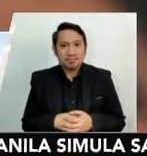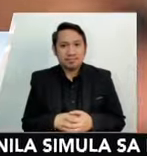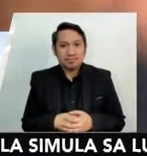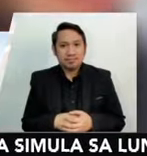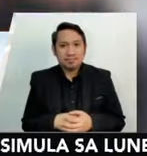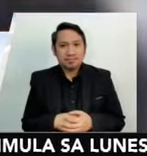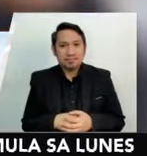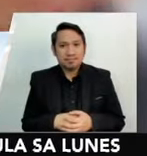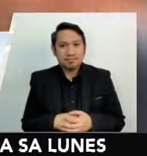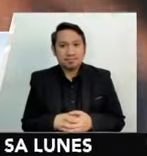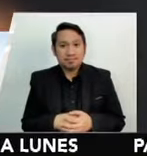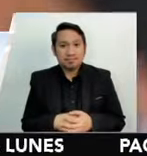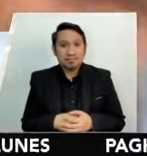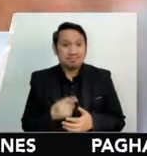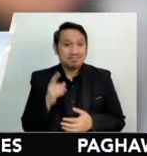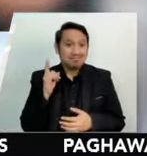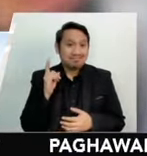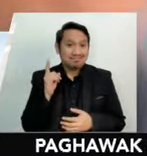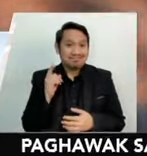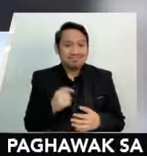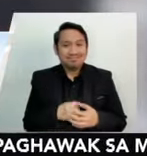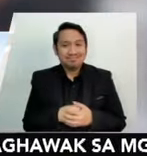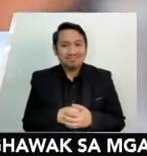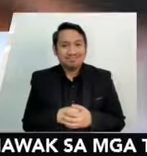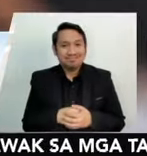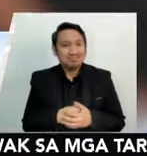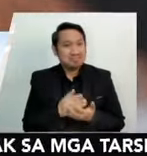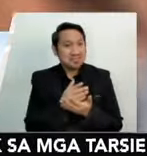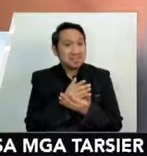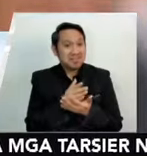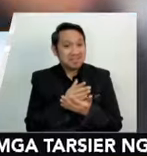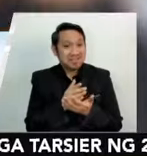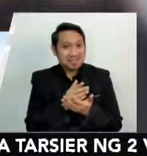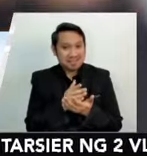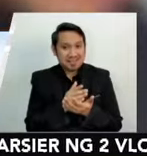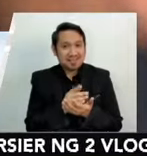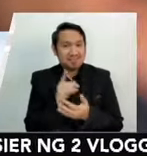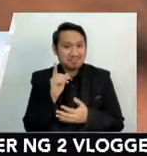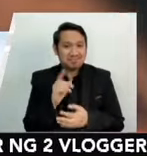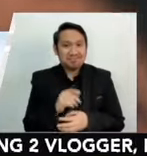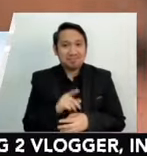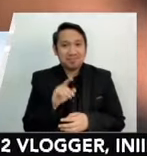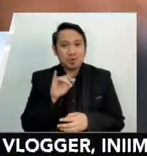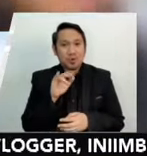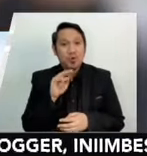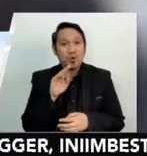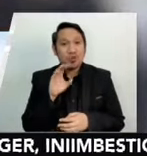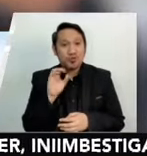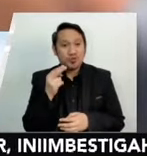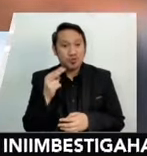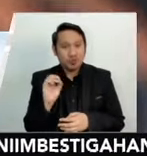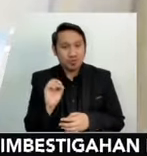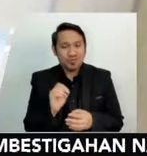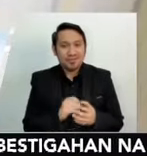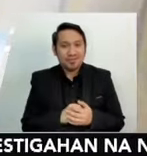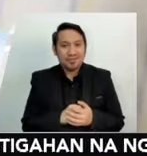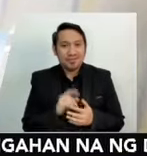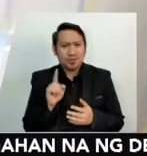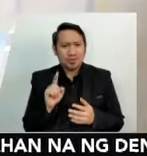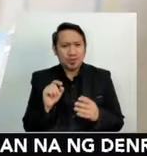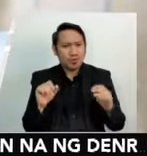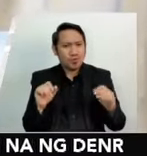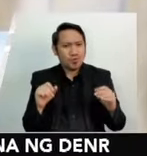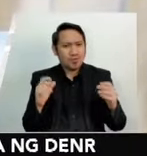Gym inspired din ng real na engineer ni Sparkle Star, Juancho Trevino sa Instagram. Ang kanyang naging workout routine,